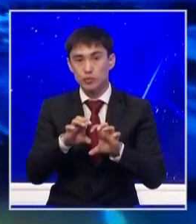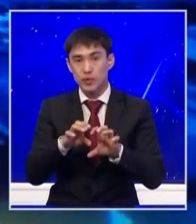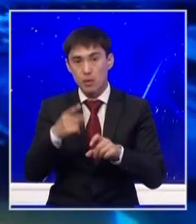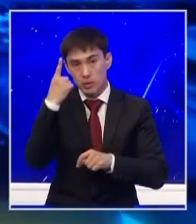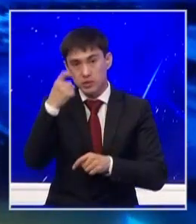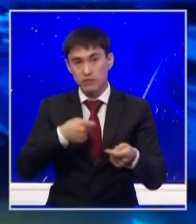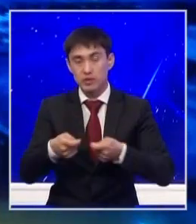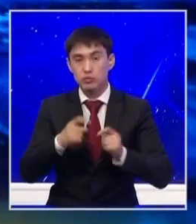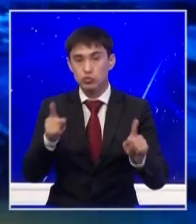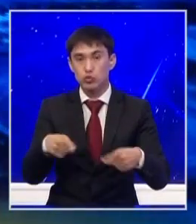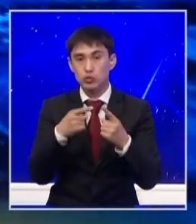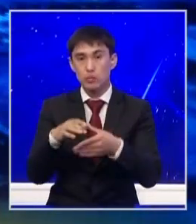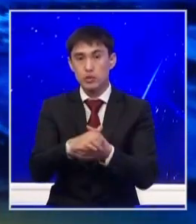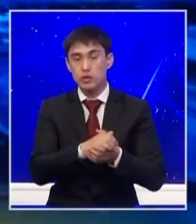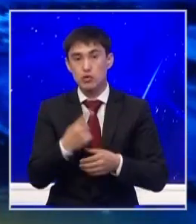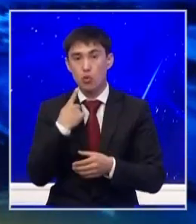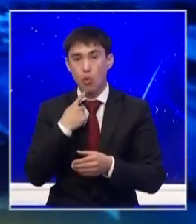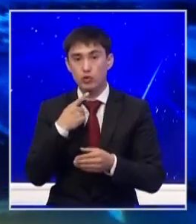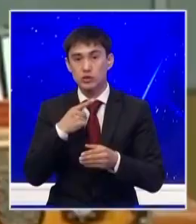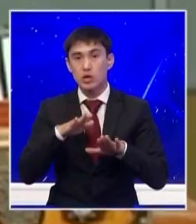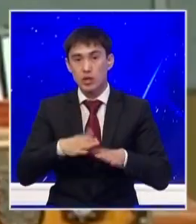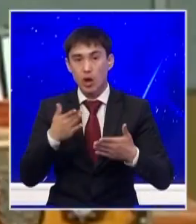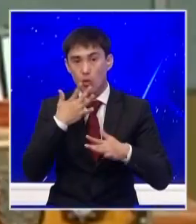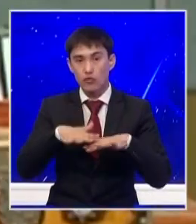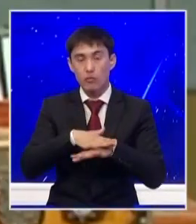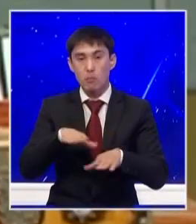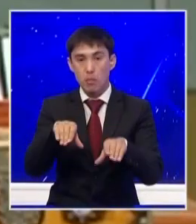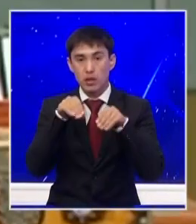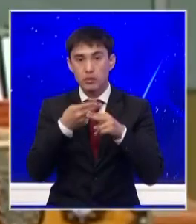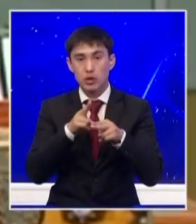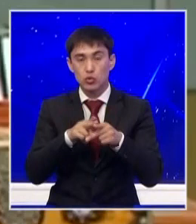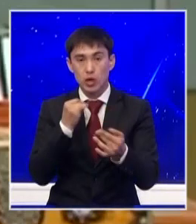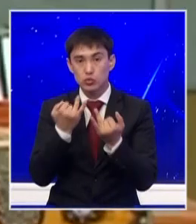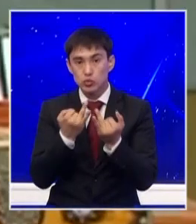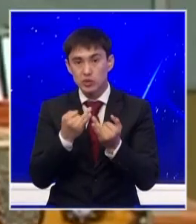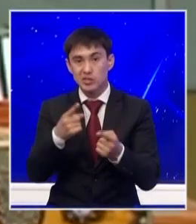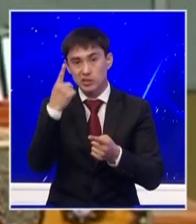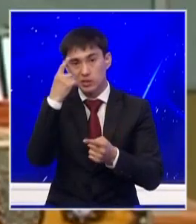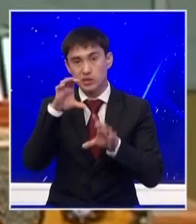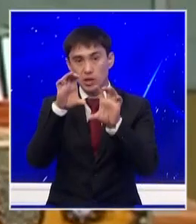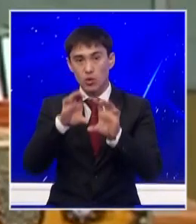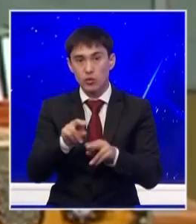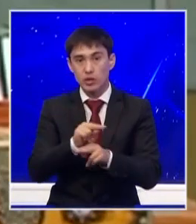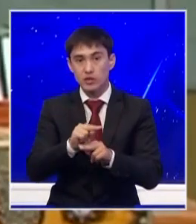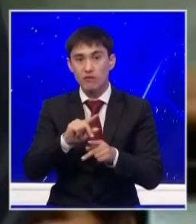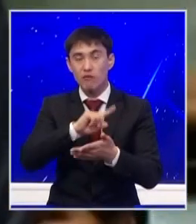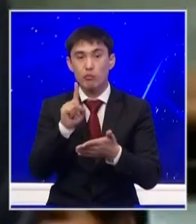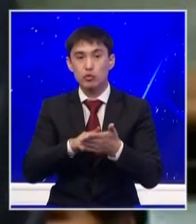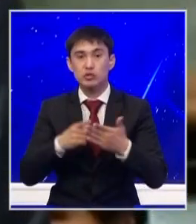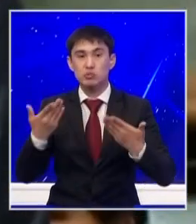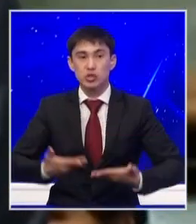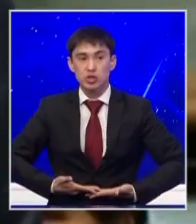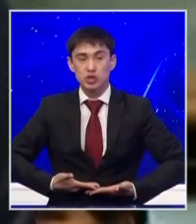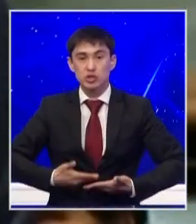будет создана объединение голос коренных народов парламенте чтобы консультировать законодателей по вопросам жизни аборигенов